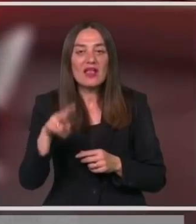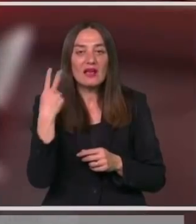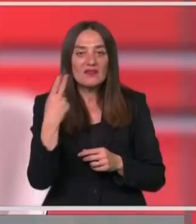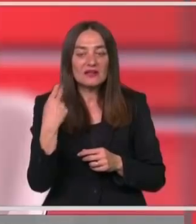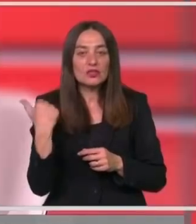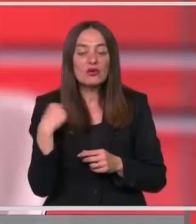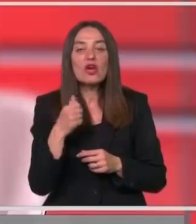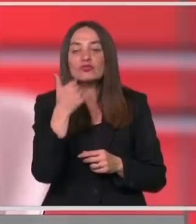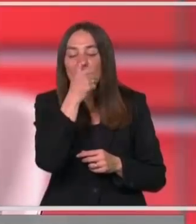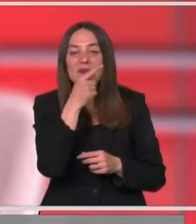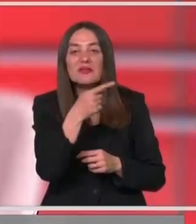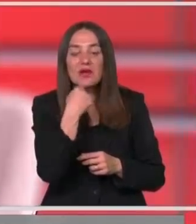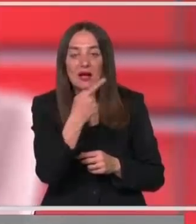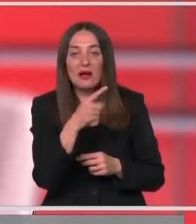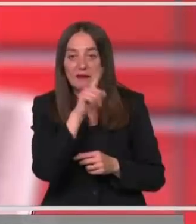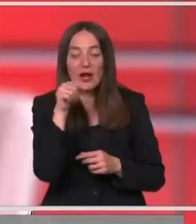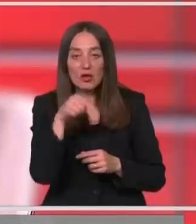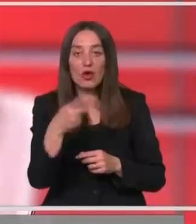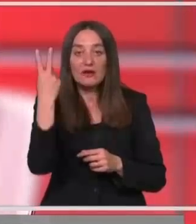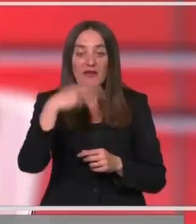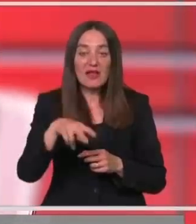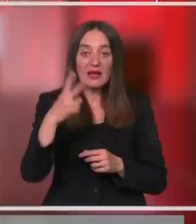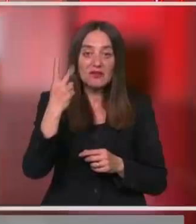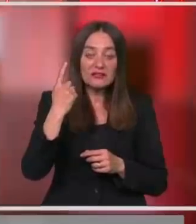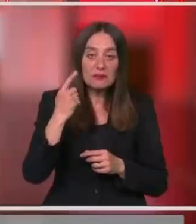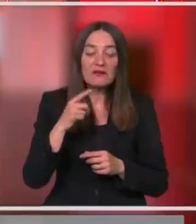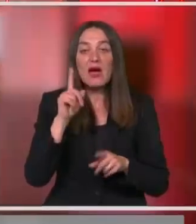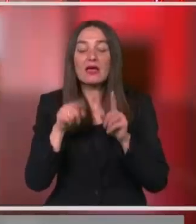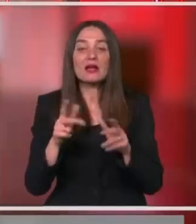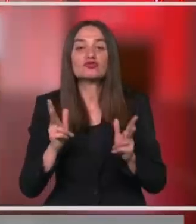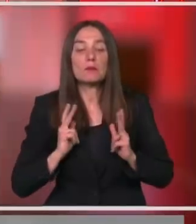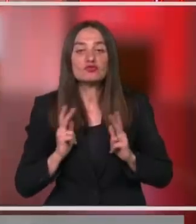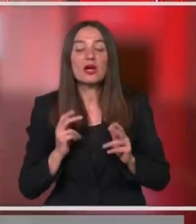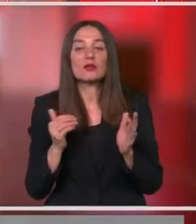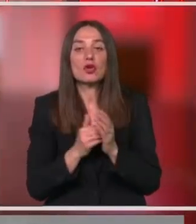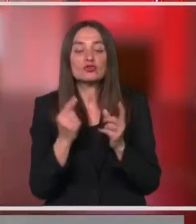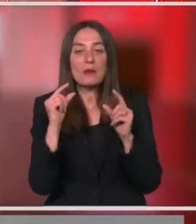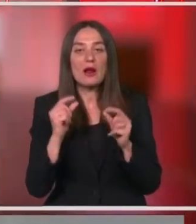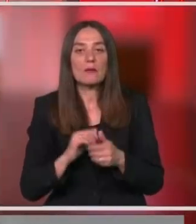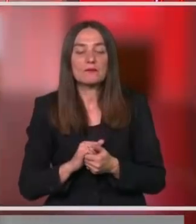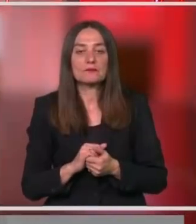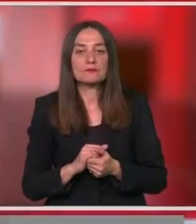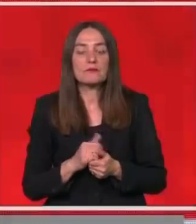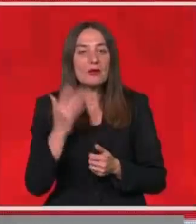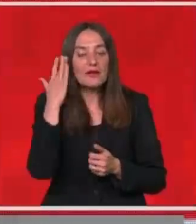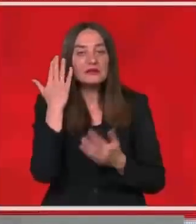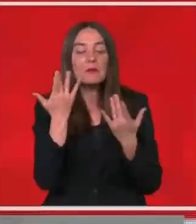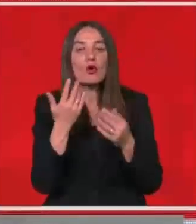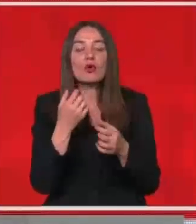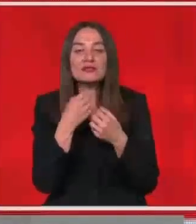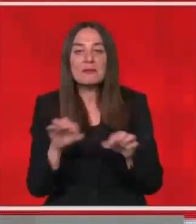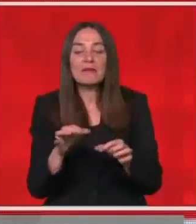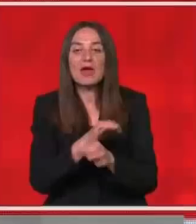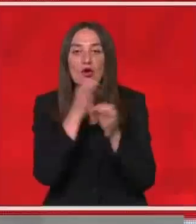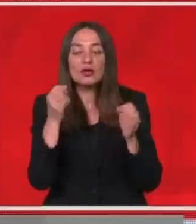2020. Šta bi se rekli? Je li to 2021. već ili ćemo začekati još malo? Sad ne znam koliko smijem da otkrijem